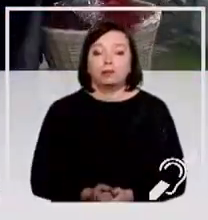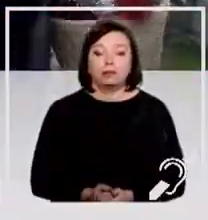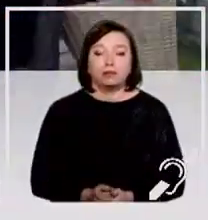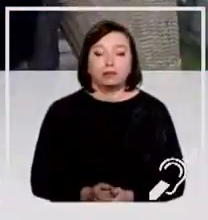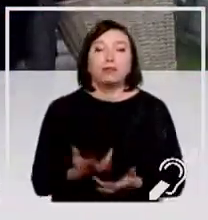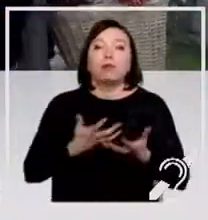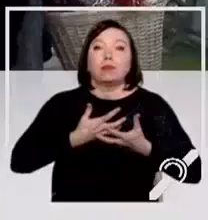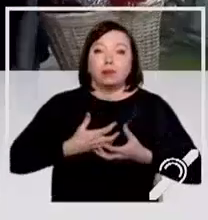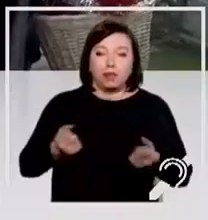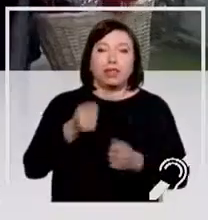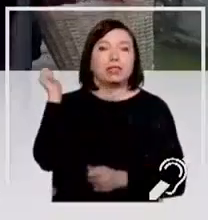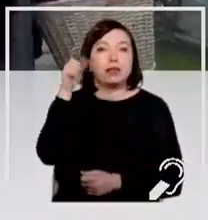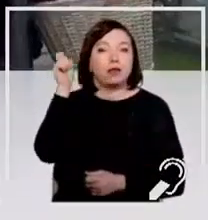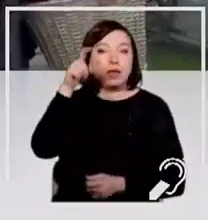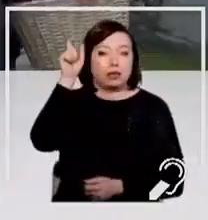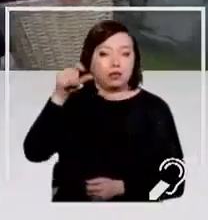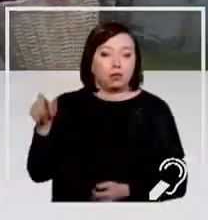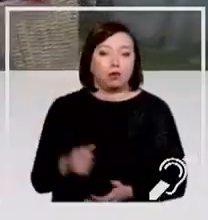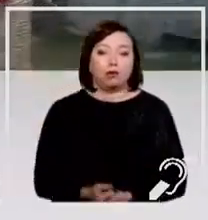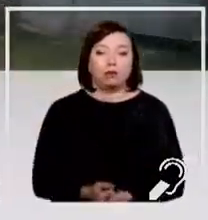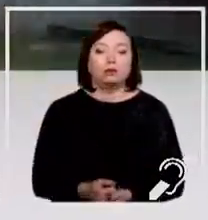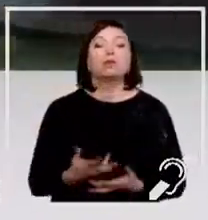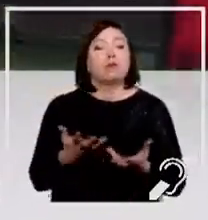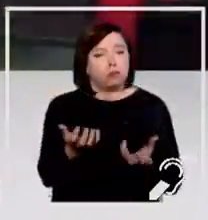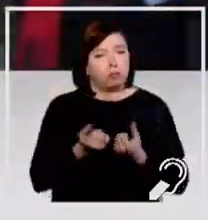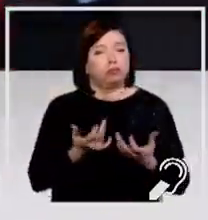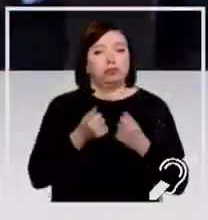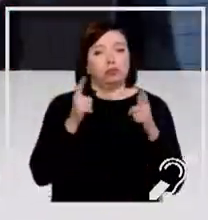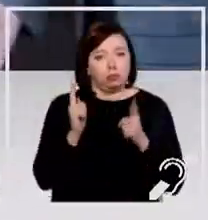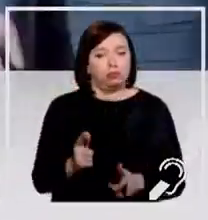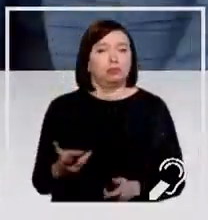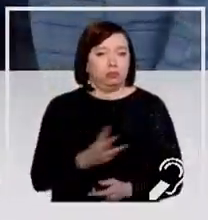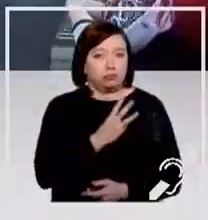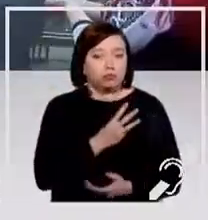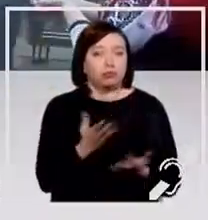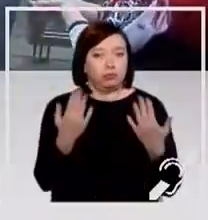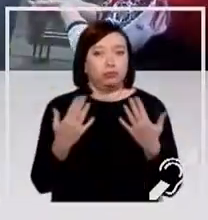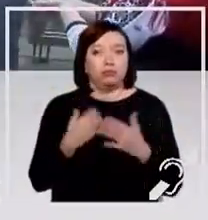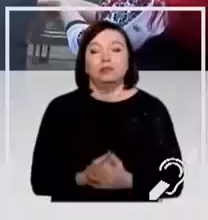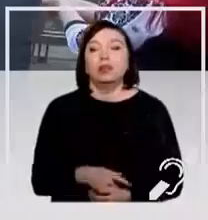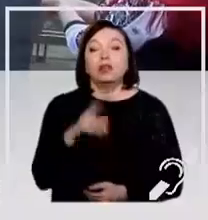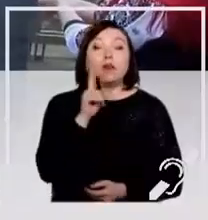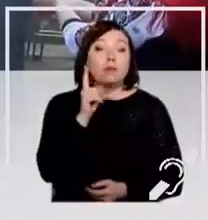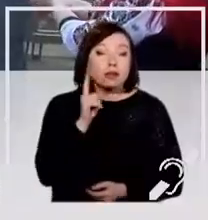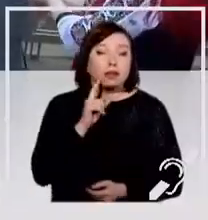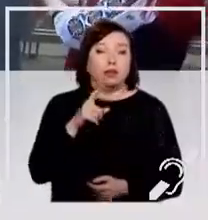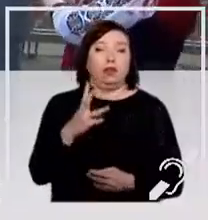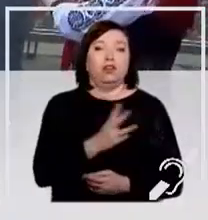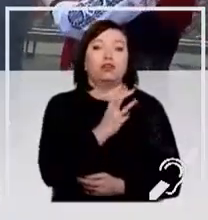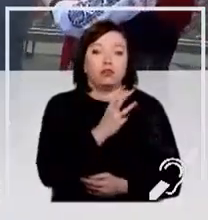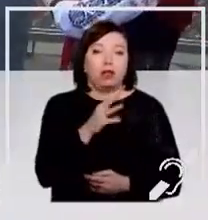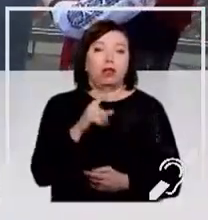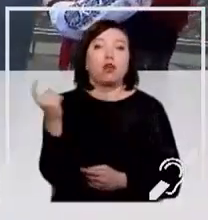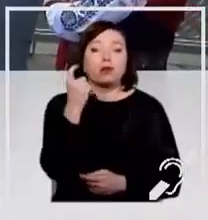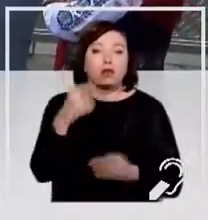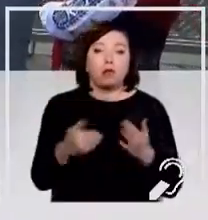primiți semănătorii primim primim cu drag Poftim copiii și Tinerii le urează gospodarilor să